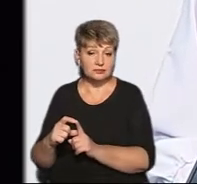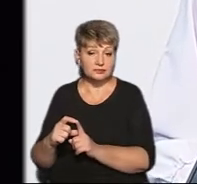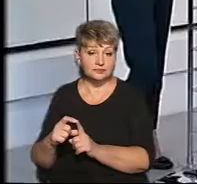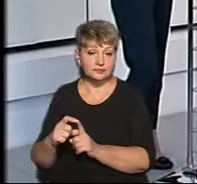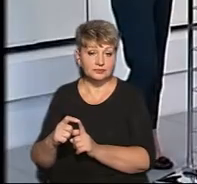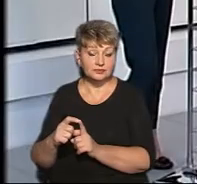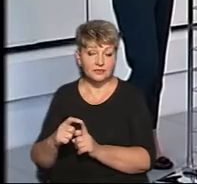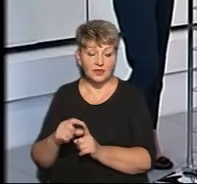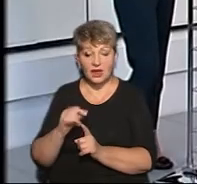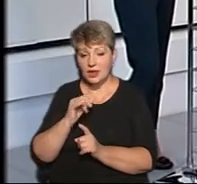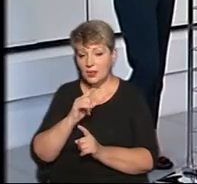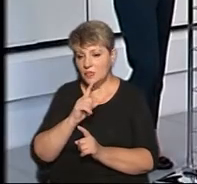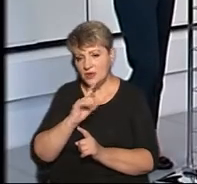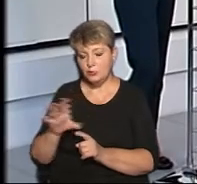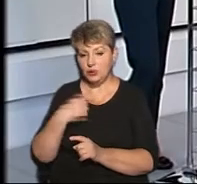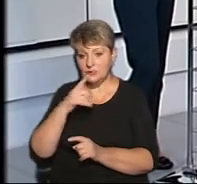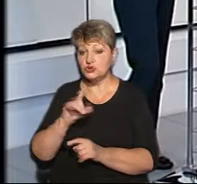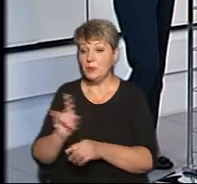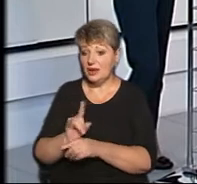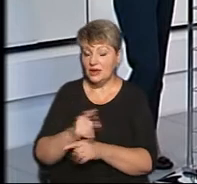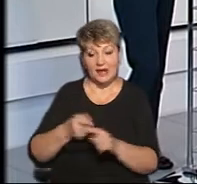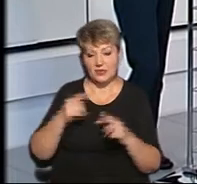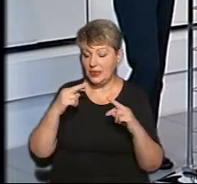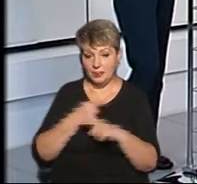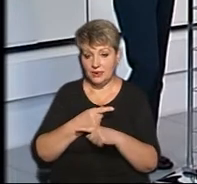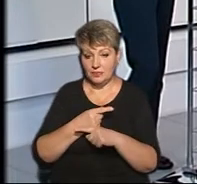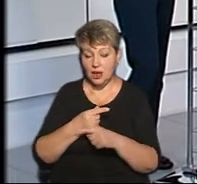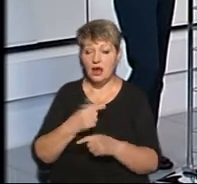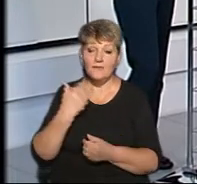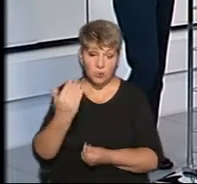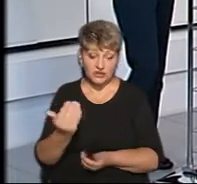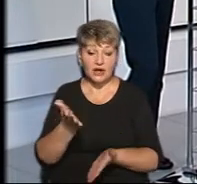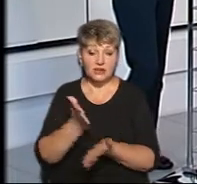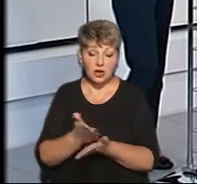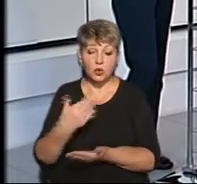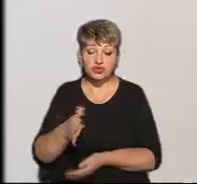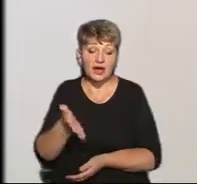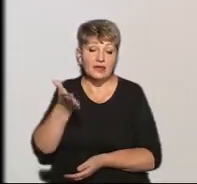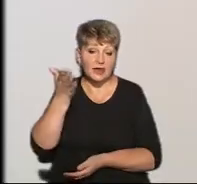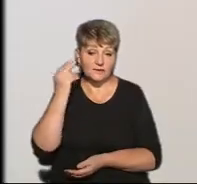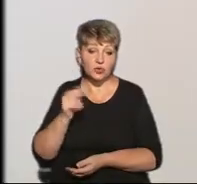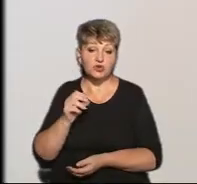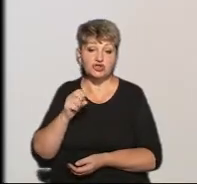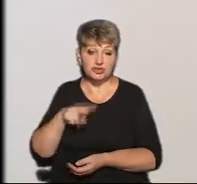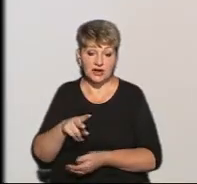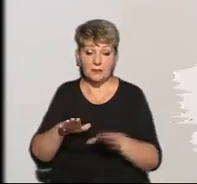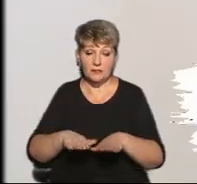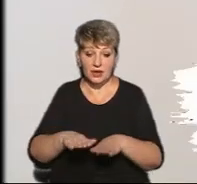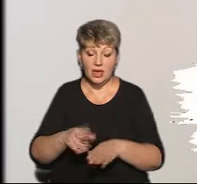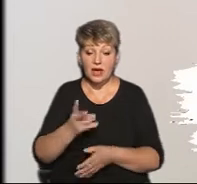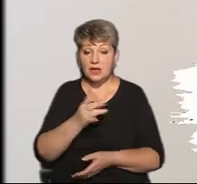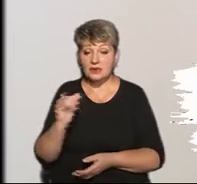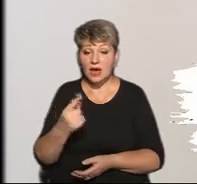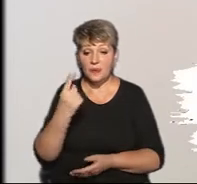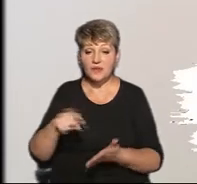Давайте я не буду казати, що брехня, але це неправда. Це неправда, вона вже давно не є членом Ради міської організації. Жодного запитання